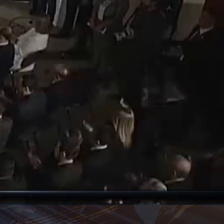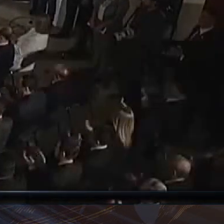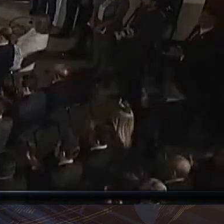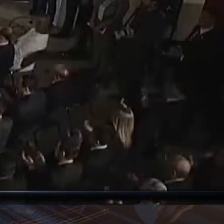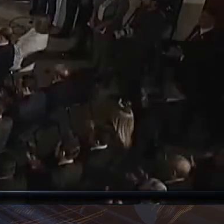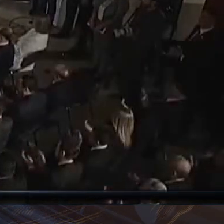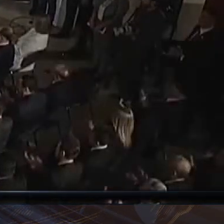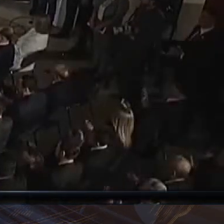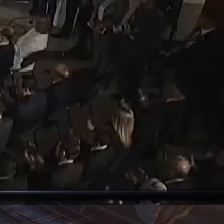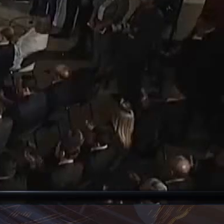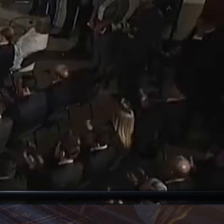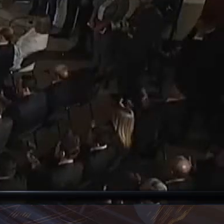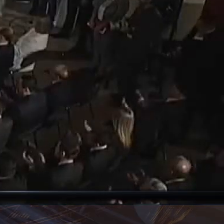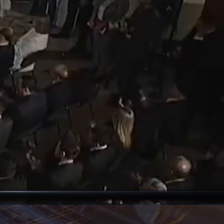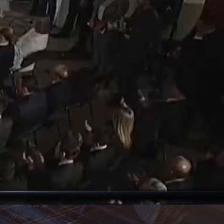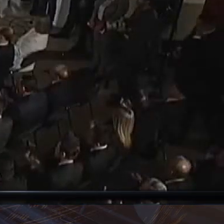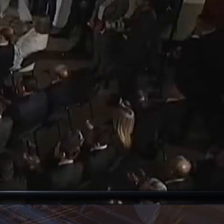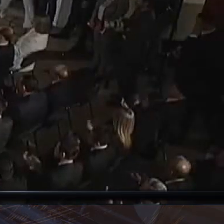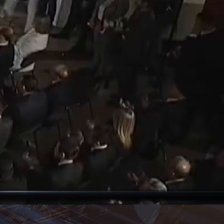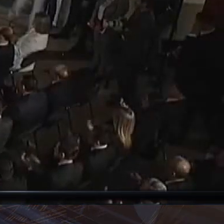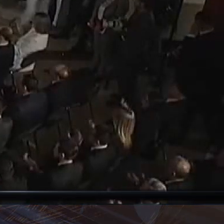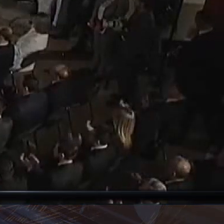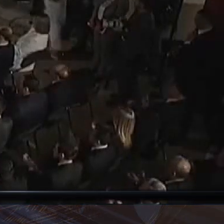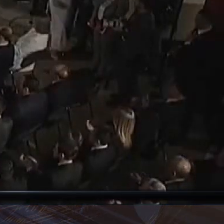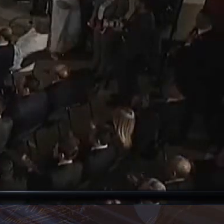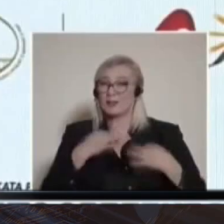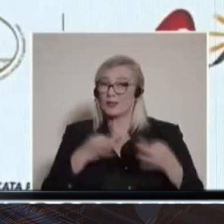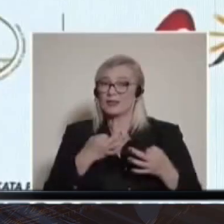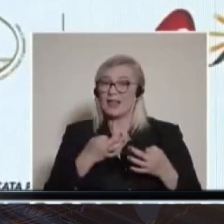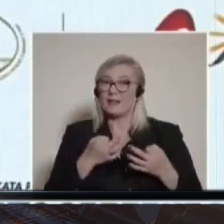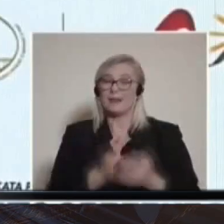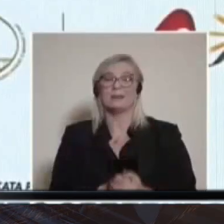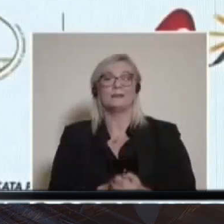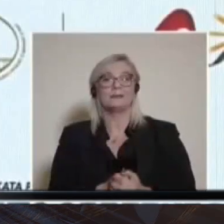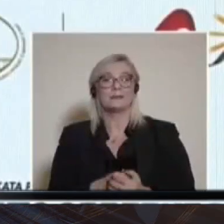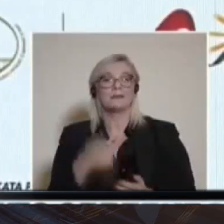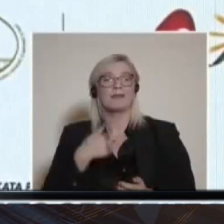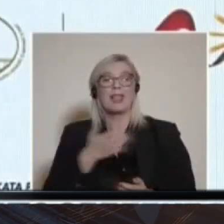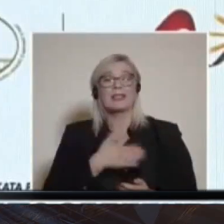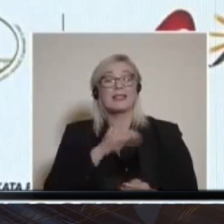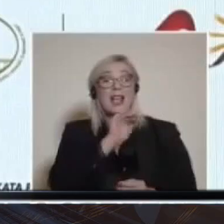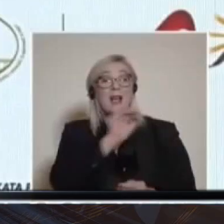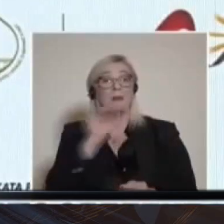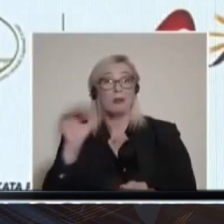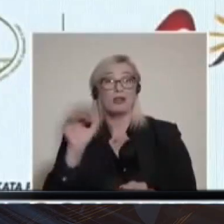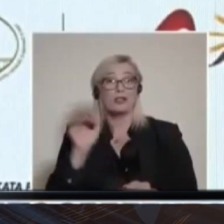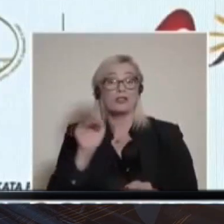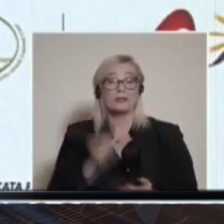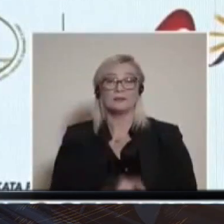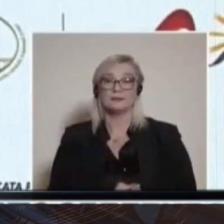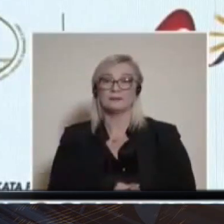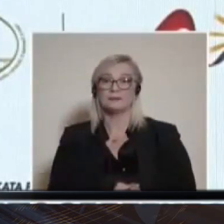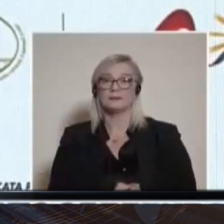своето експозе на денешната одржана свечена академија, Мицкоцки порача: сакам да им порачам дека се